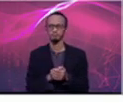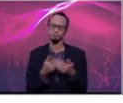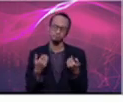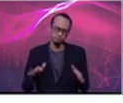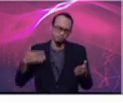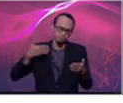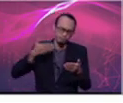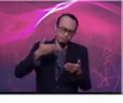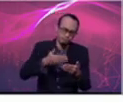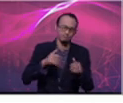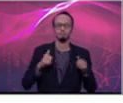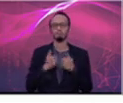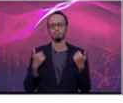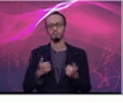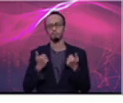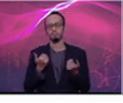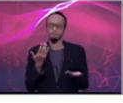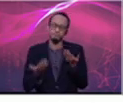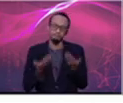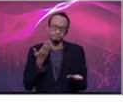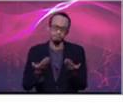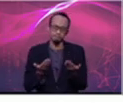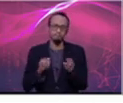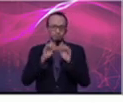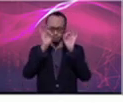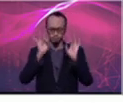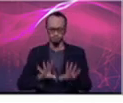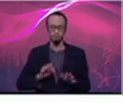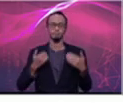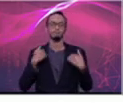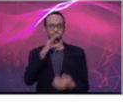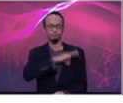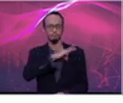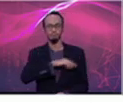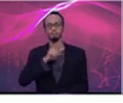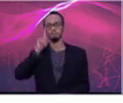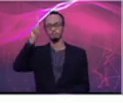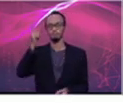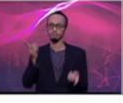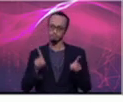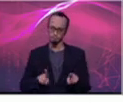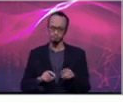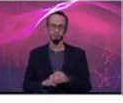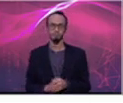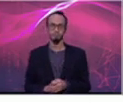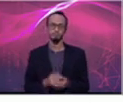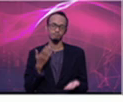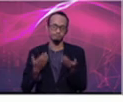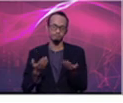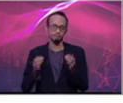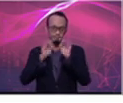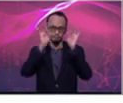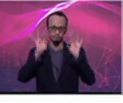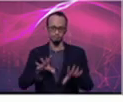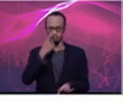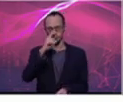hari nak Raya mungkinan kemas diaik kejadian tu mungk ujian